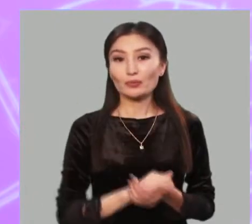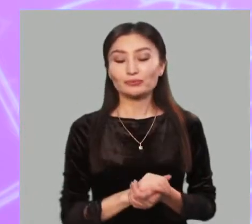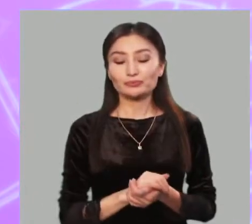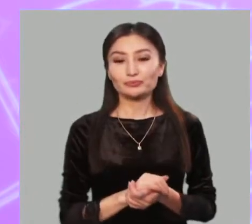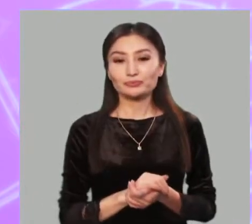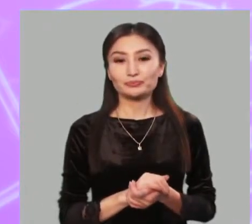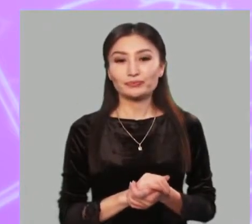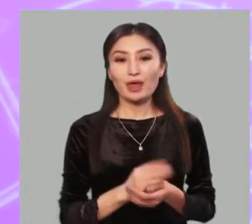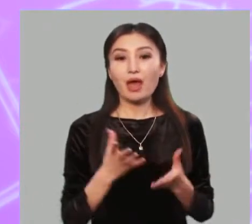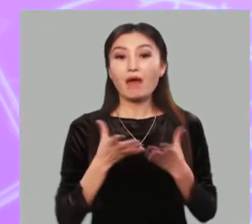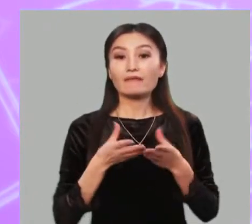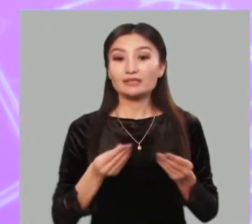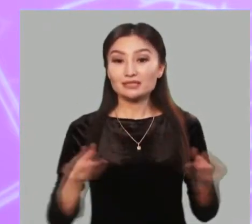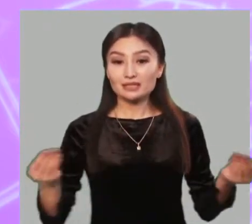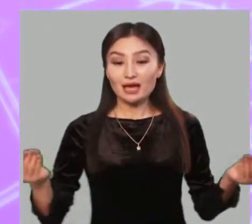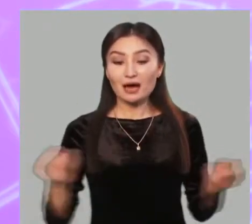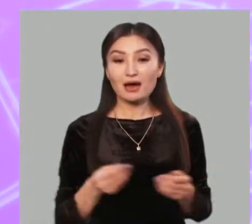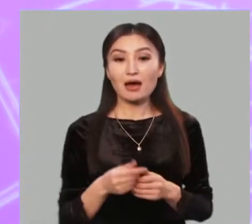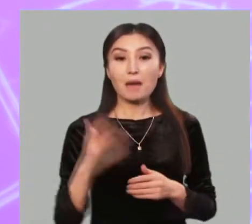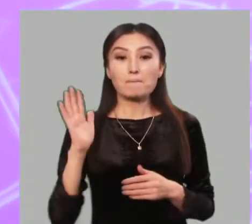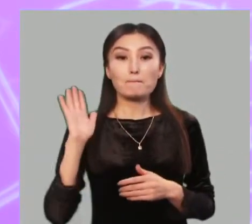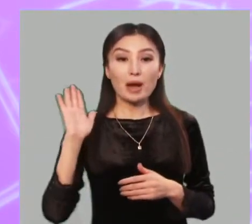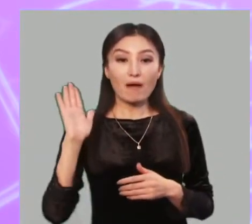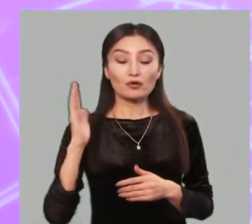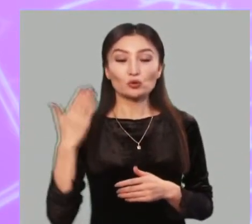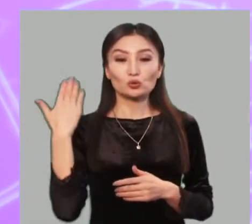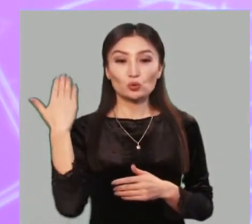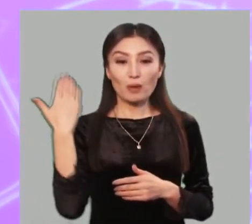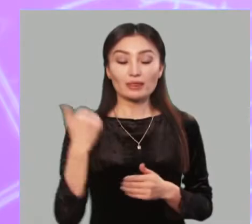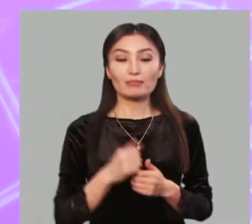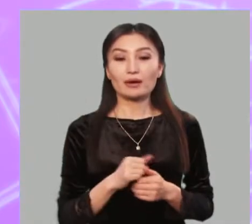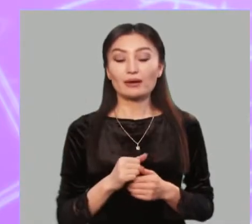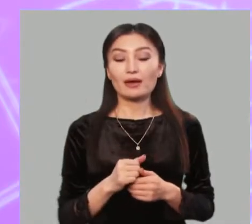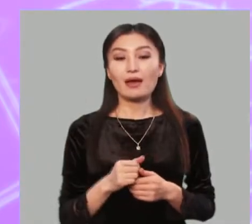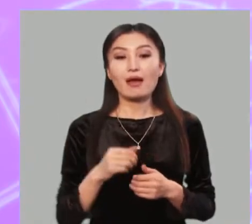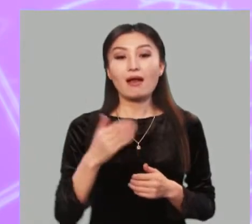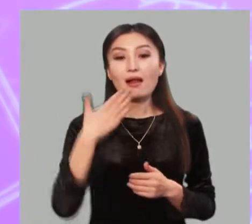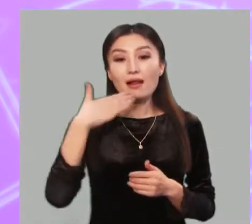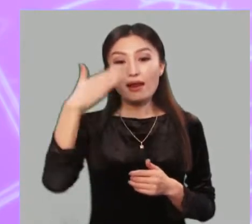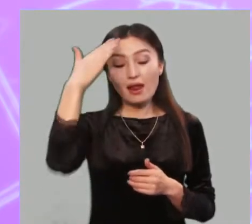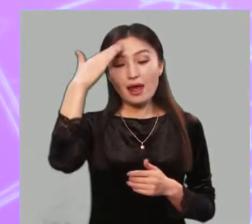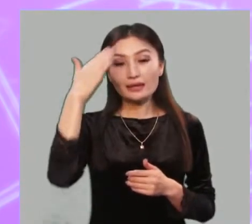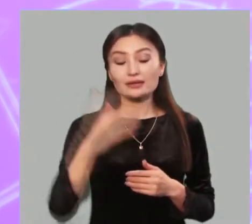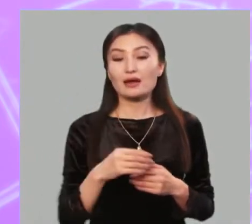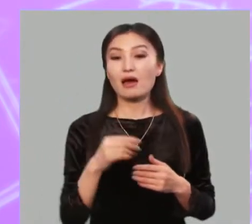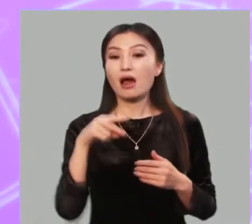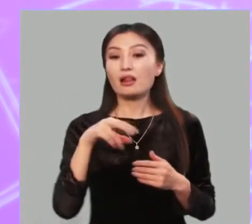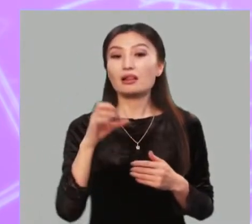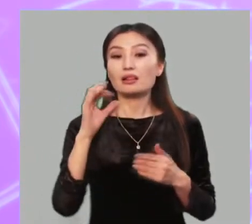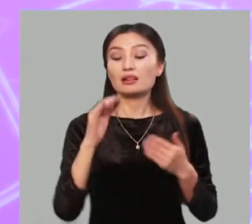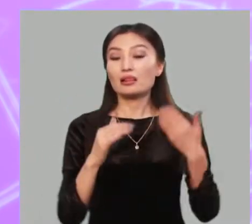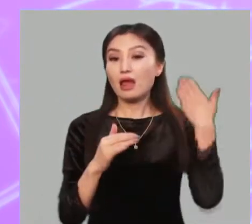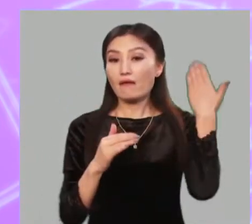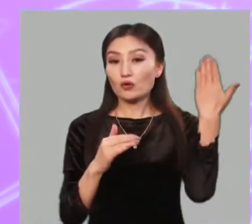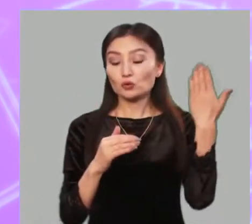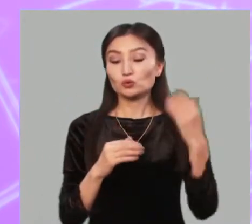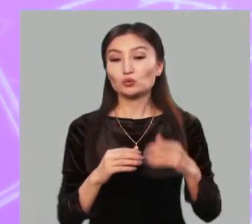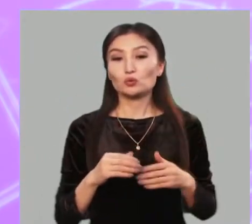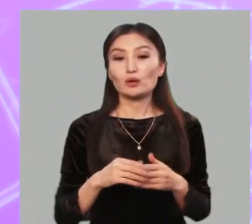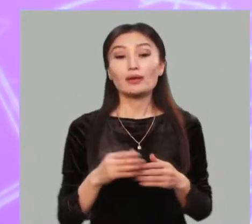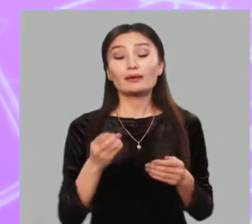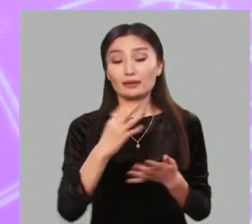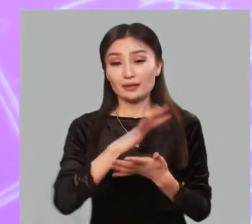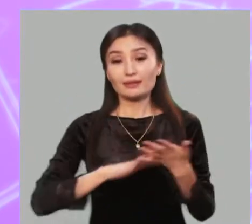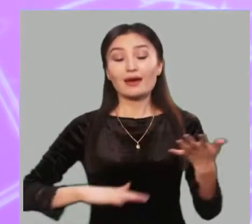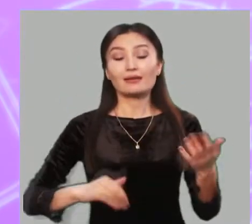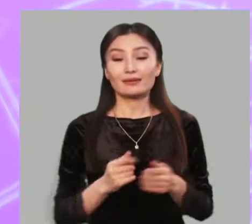Весна. Поднимаем правую руку. Лето. Поднимаем левую руку. И так